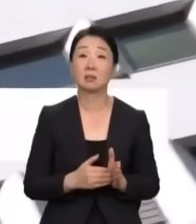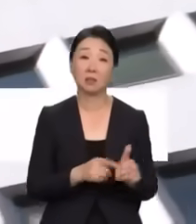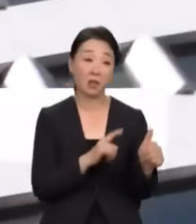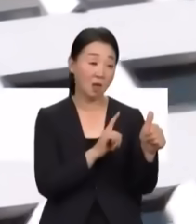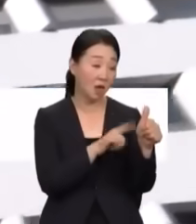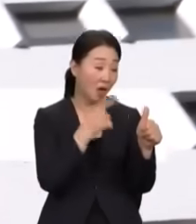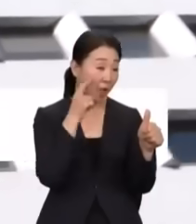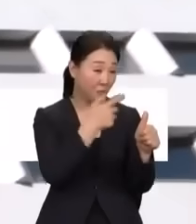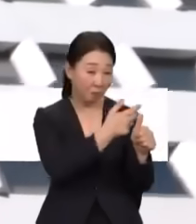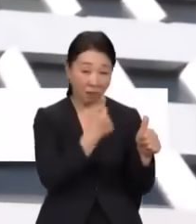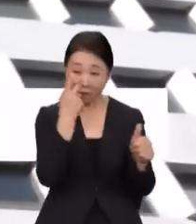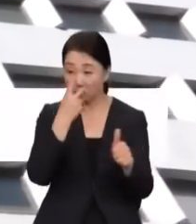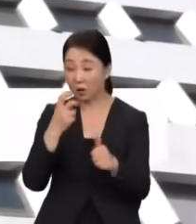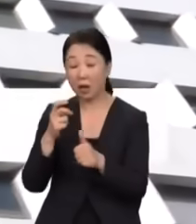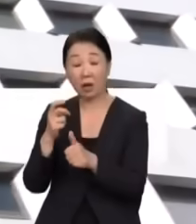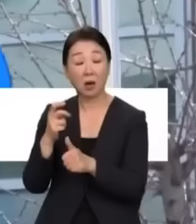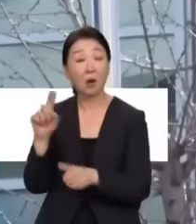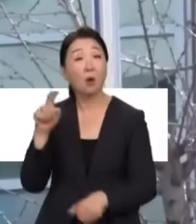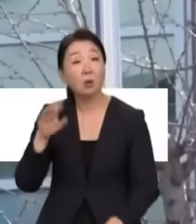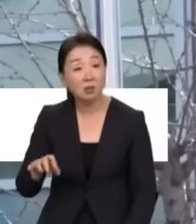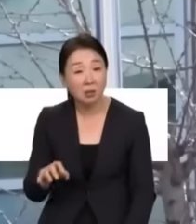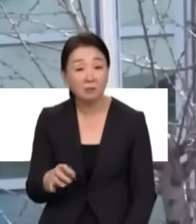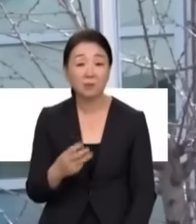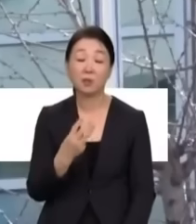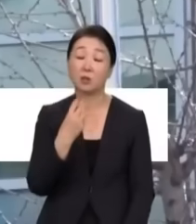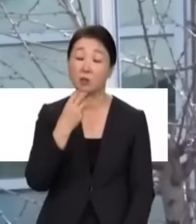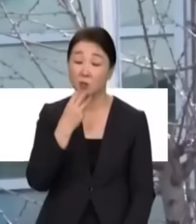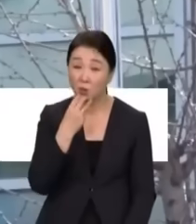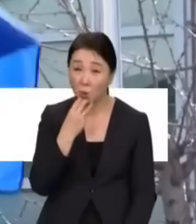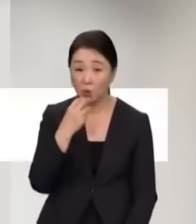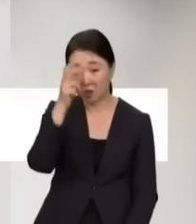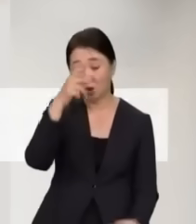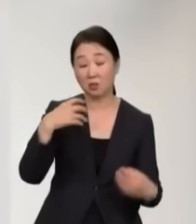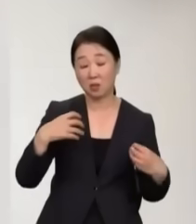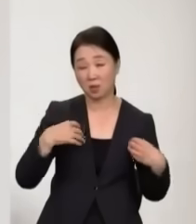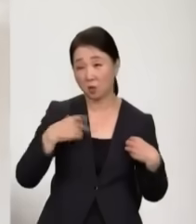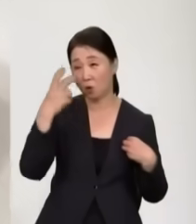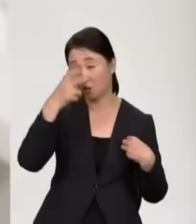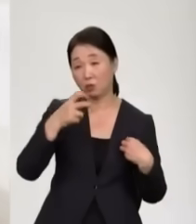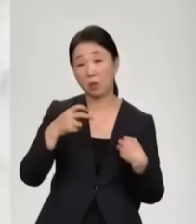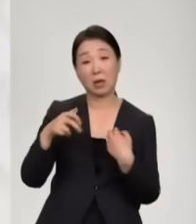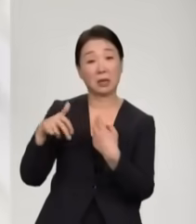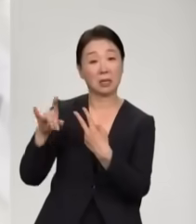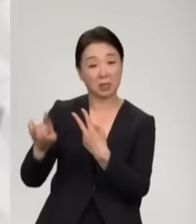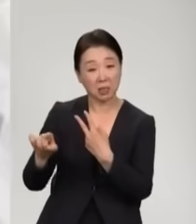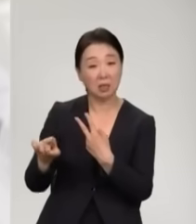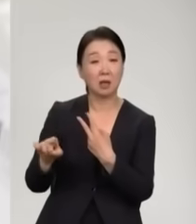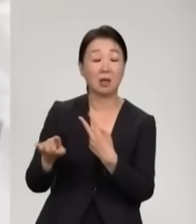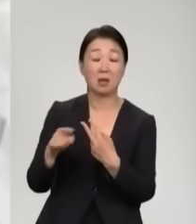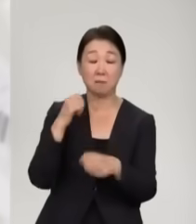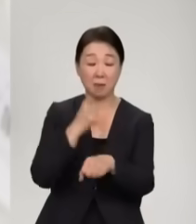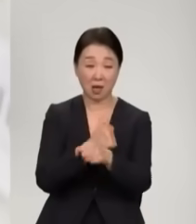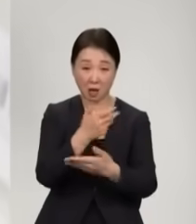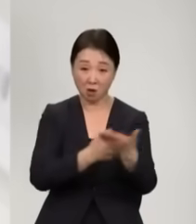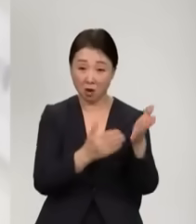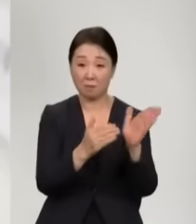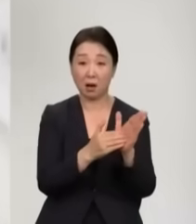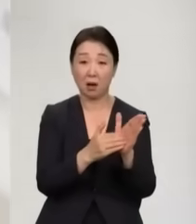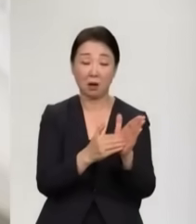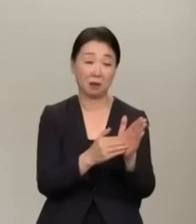핸드폰을 받아 수사했던 건 서울 경찰청 국제범죄 수사 이계였습니다. 마약 거래부터 시작됐습니다.